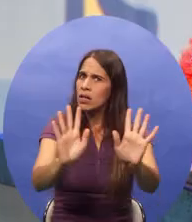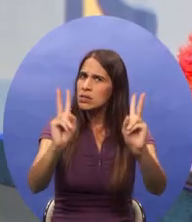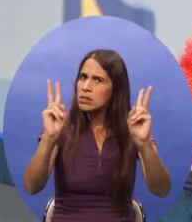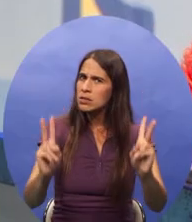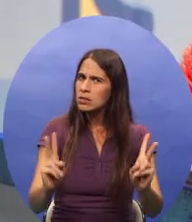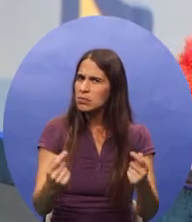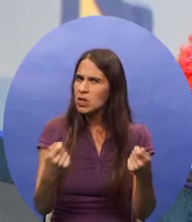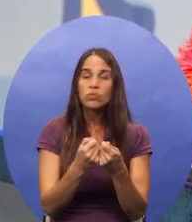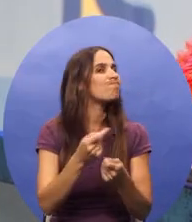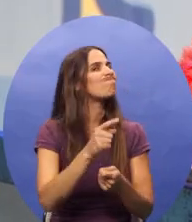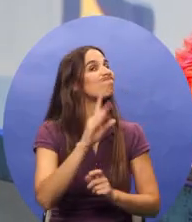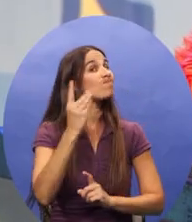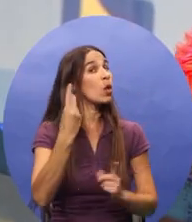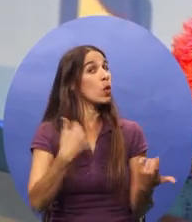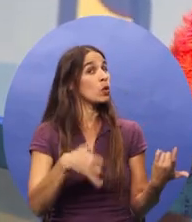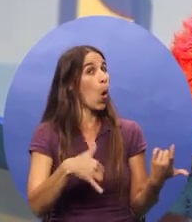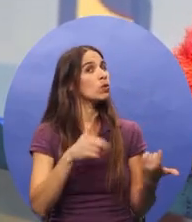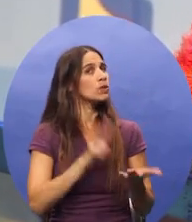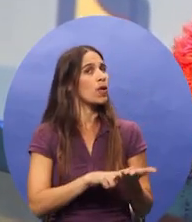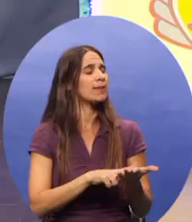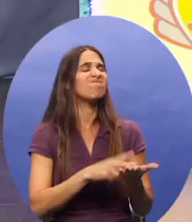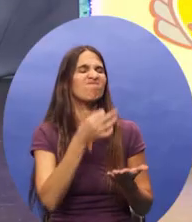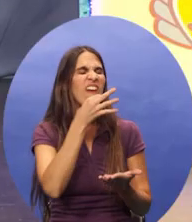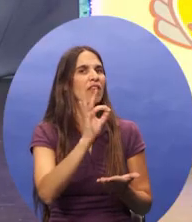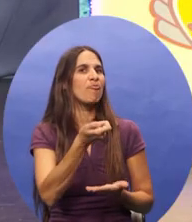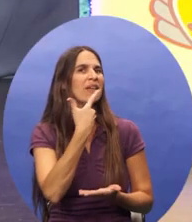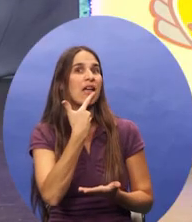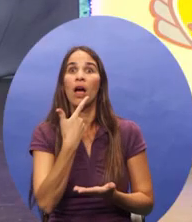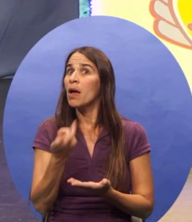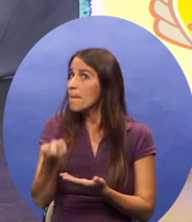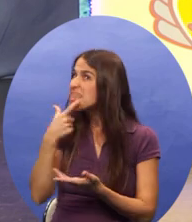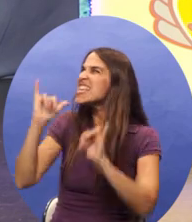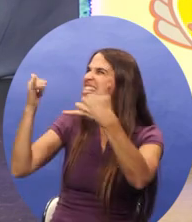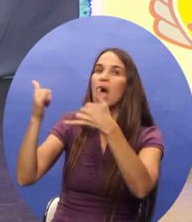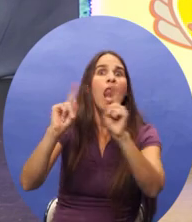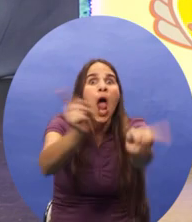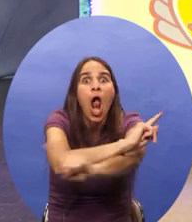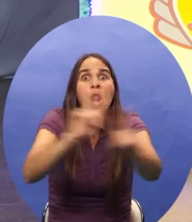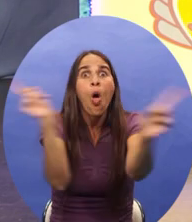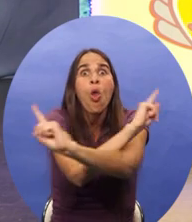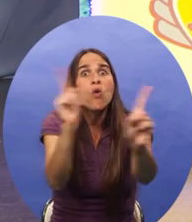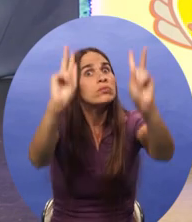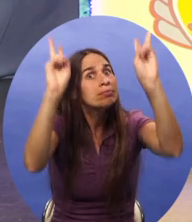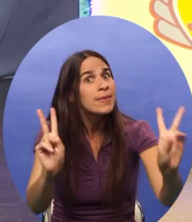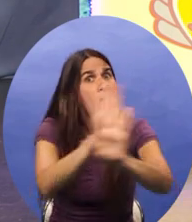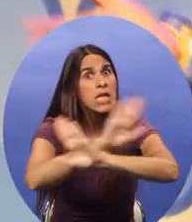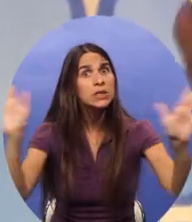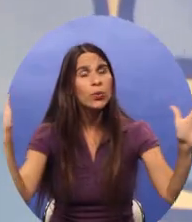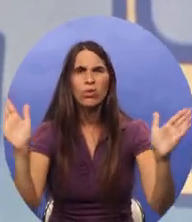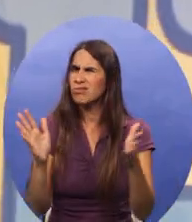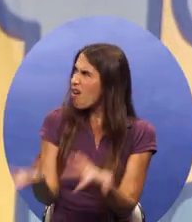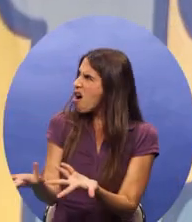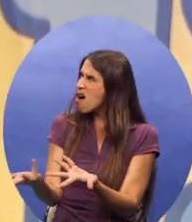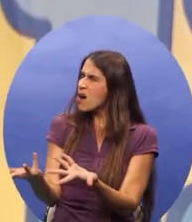פתאום? דרור צודק, דרור צודק. עדיף פיצה. פיצה! לא, לא, לא, יצרו, יצרו. מה?